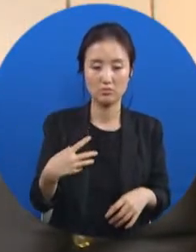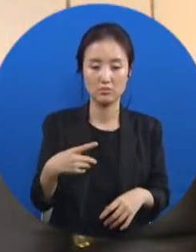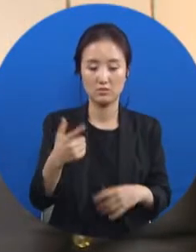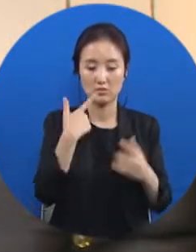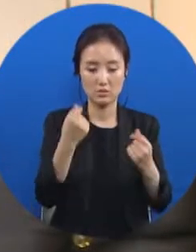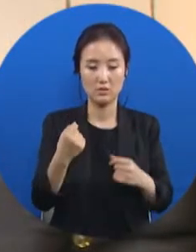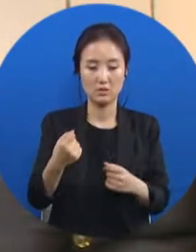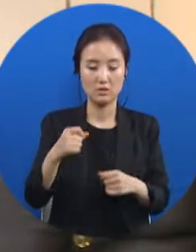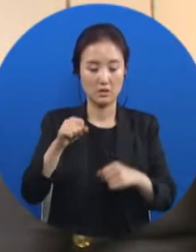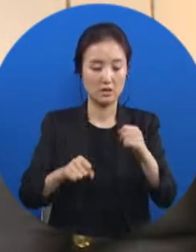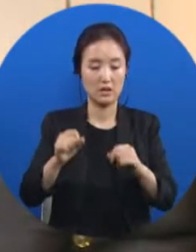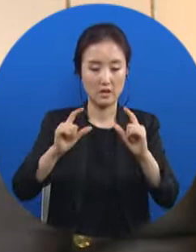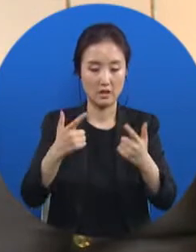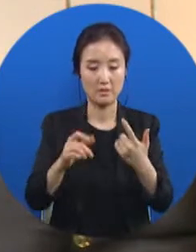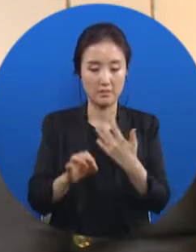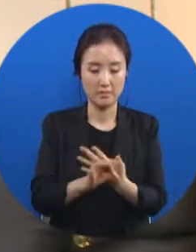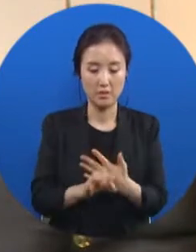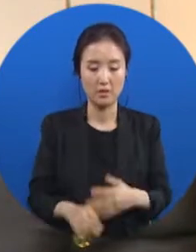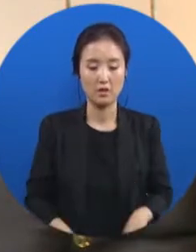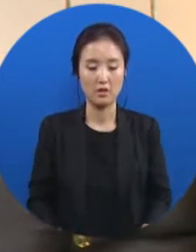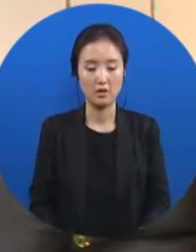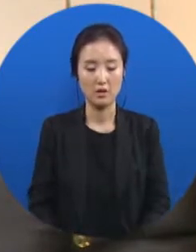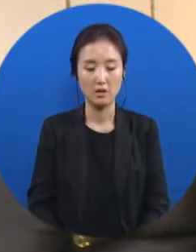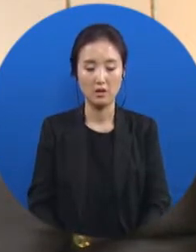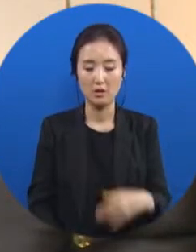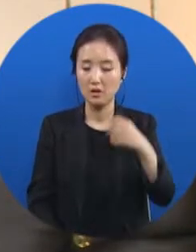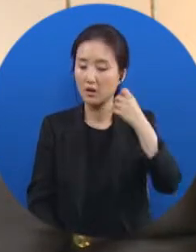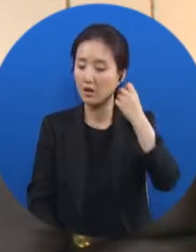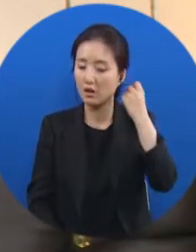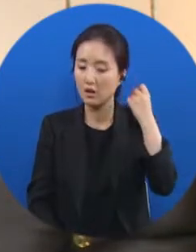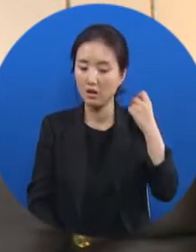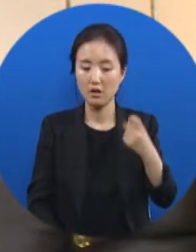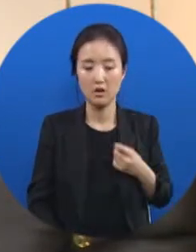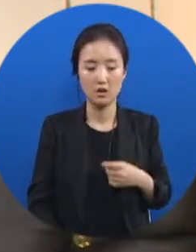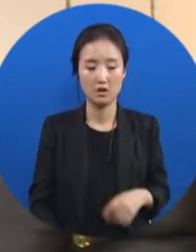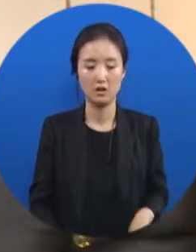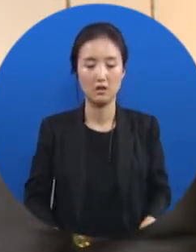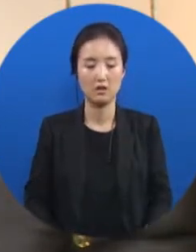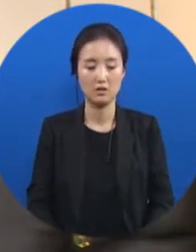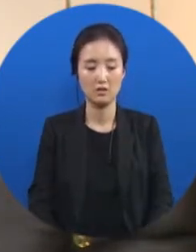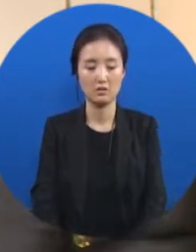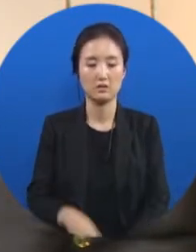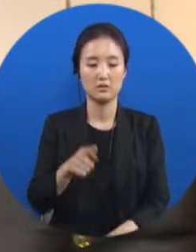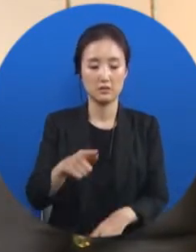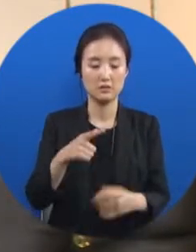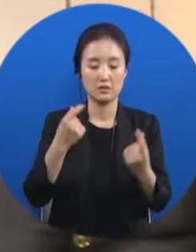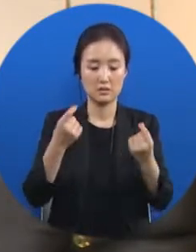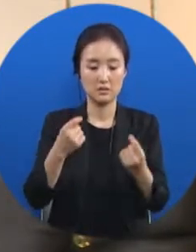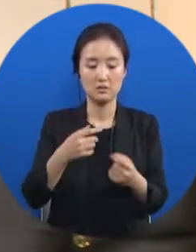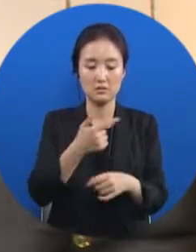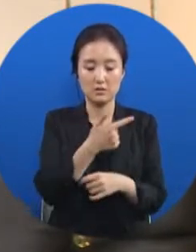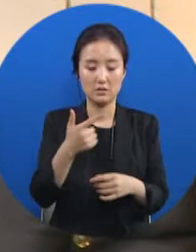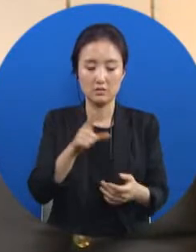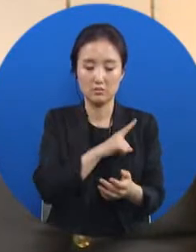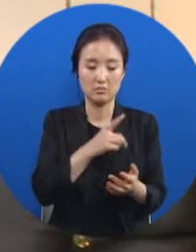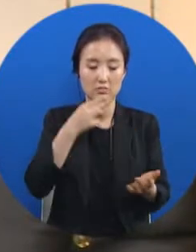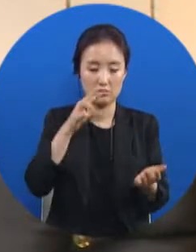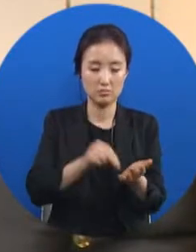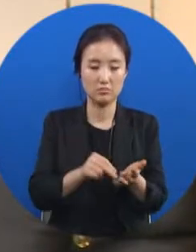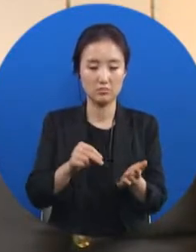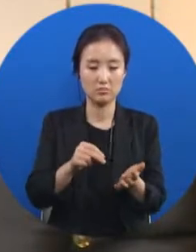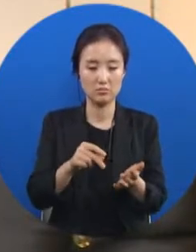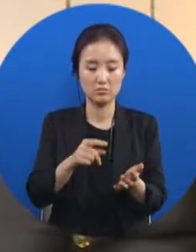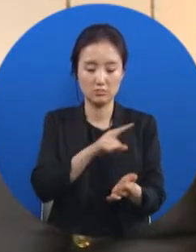어떤 환경이 아니었으면 제가 과연 예. 하지만 지금도 가장 문제점 중에 하나가 뭐냐면 어렵게